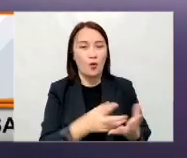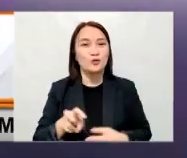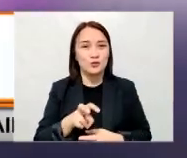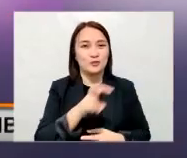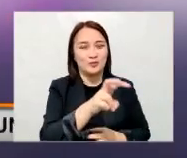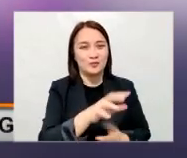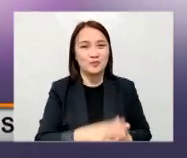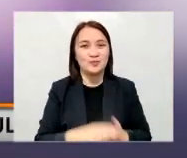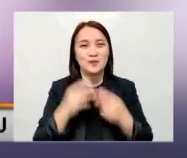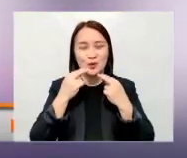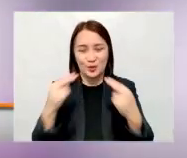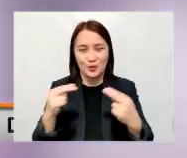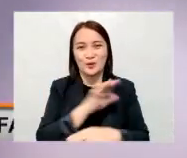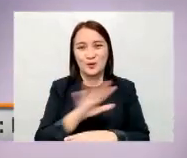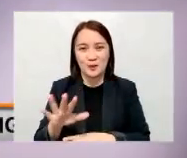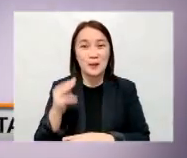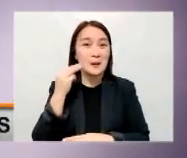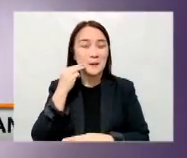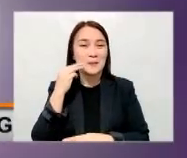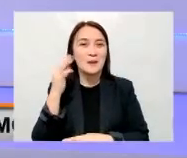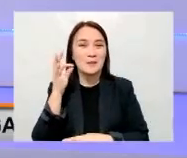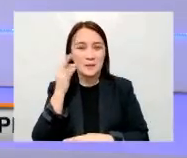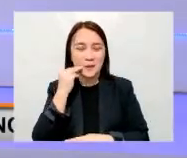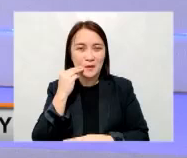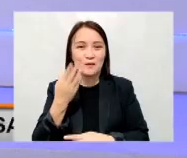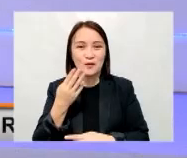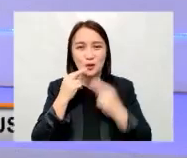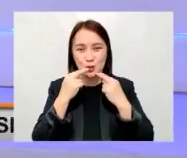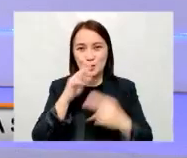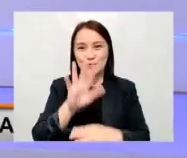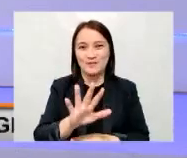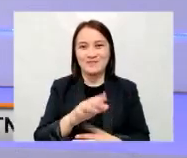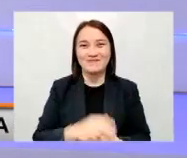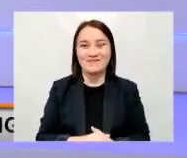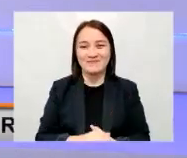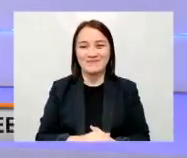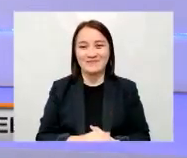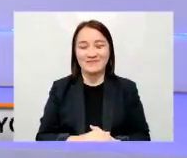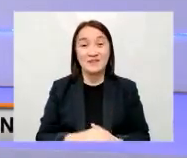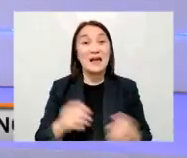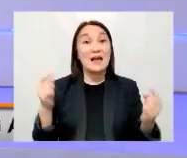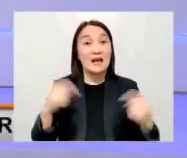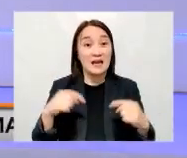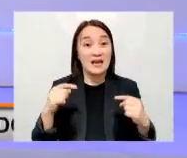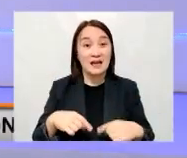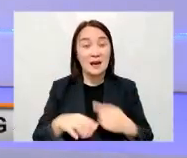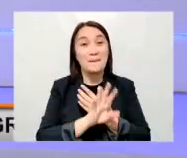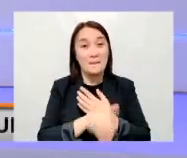Frontline, MJ Marfori, News 5. Eto pa nga nagbalik Pilipinas